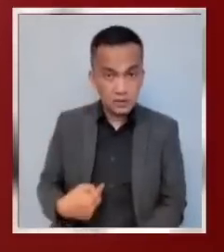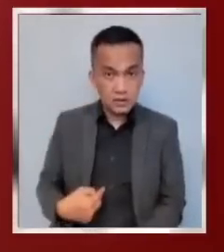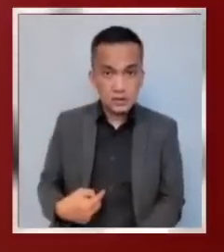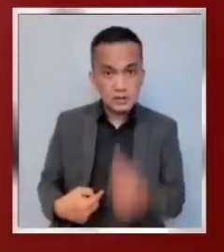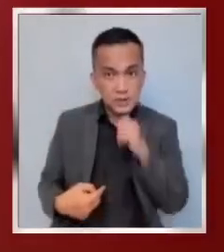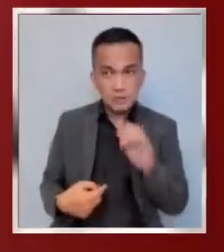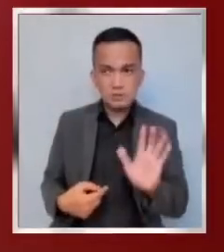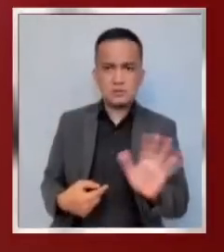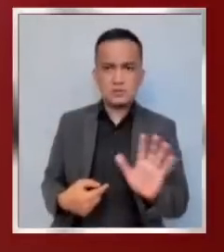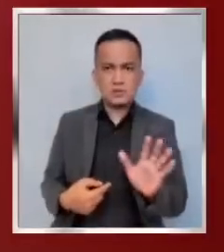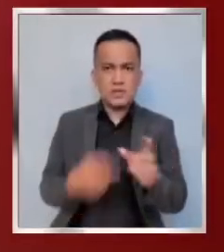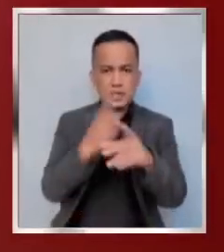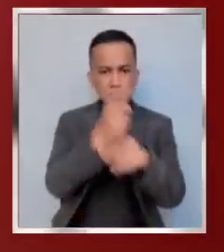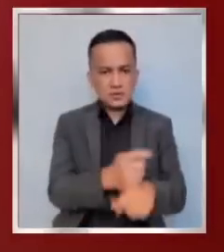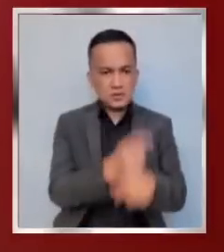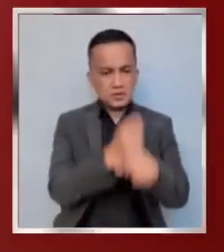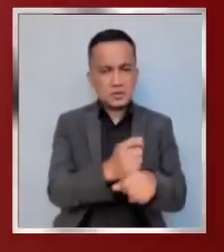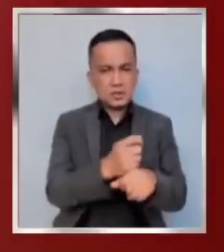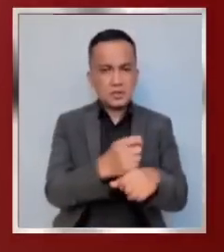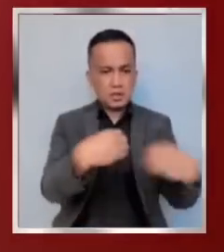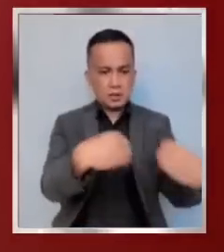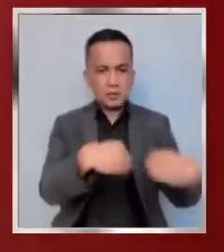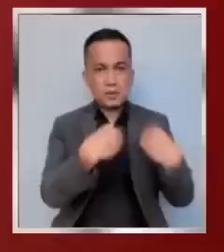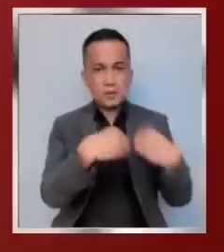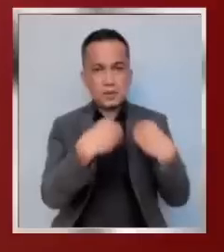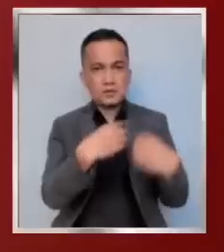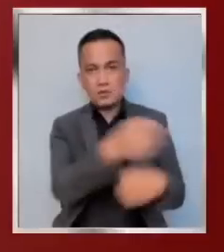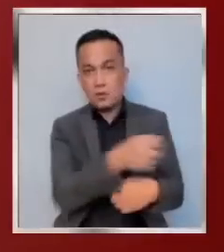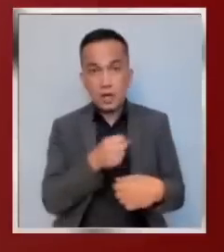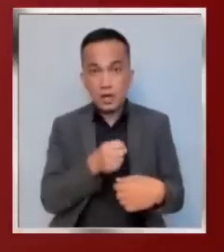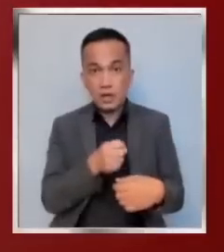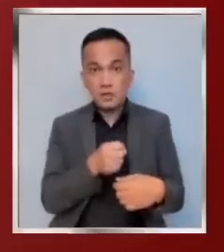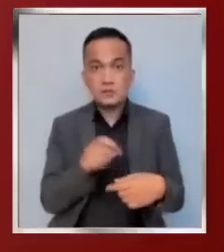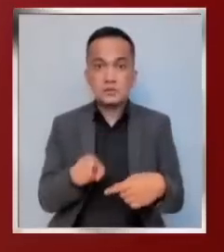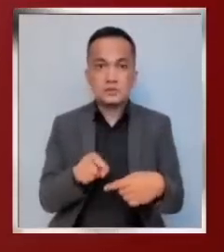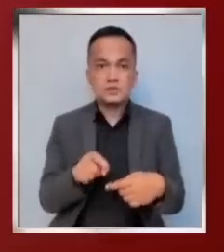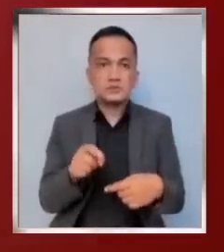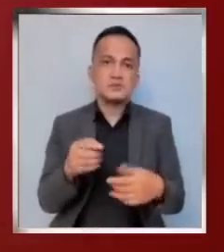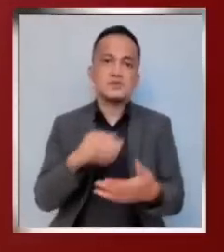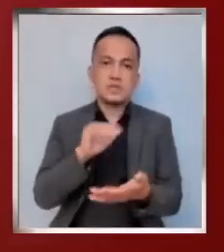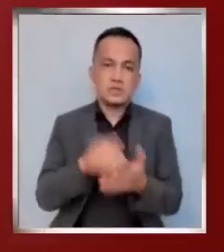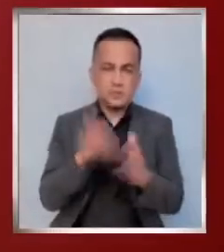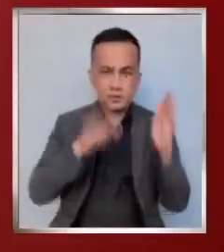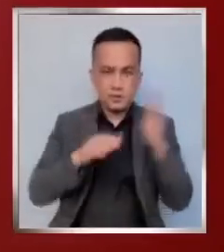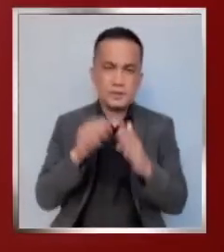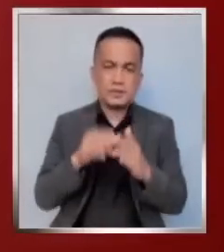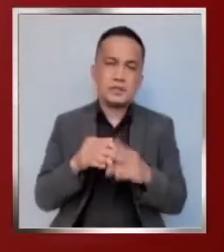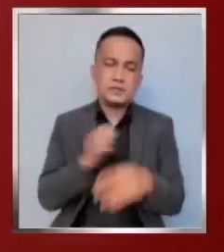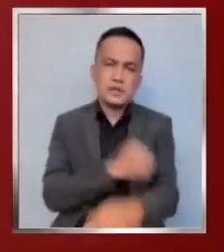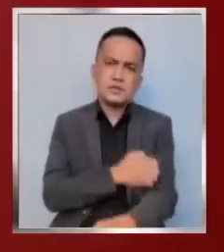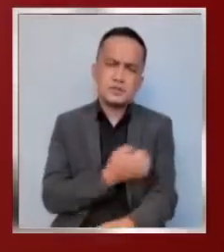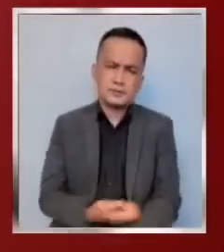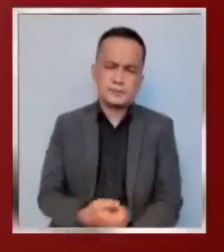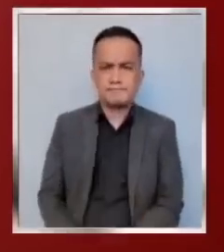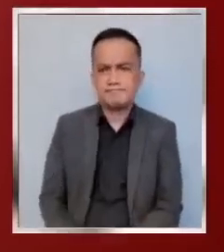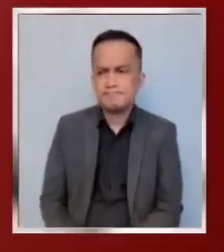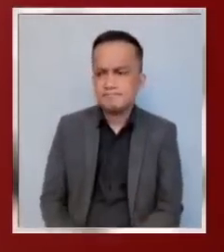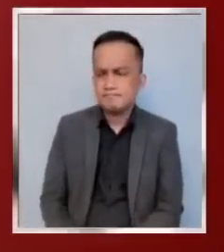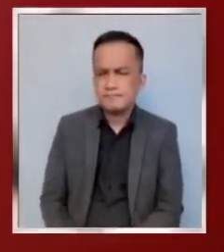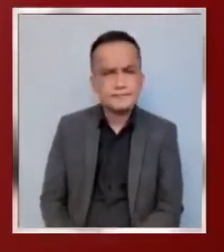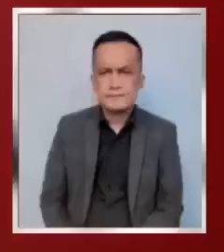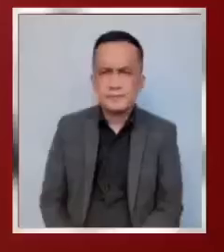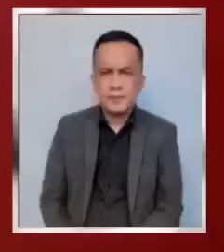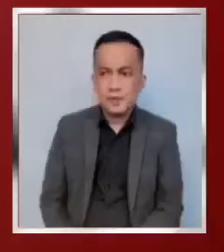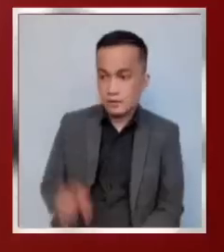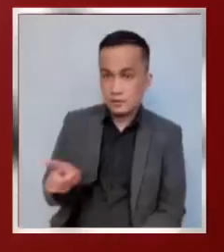mga tradisyonal na supplier dapat kumuha sa gitna ng krisis sa enerhiya. Pero ayon sa isang political